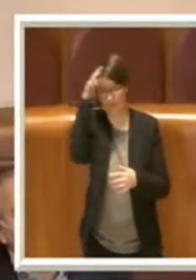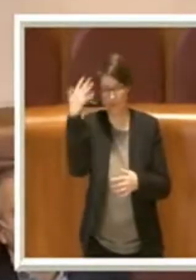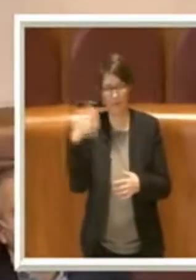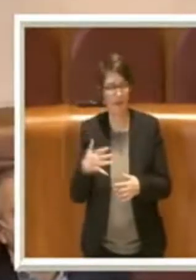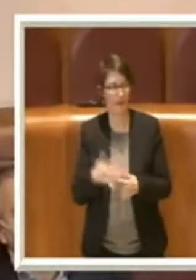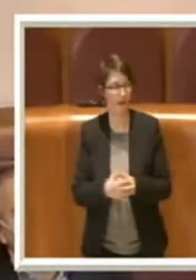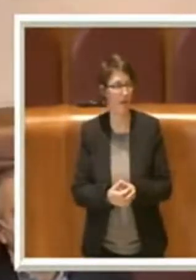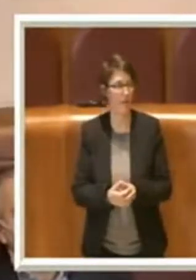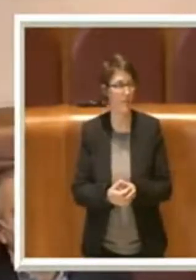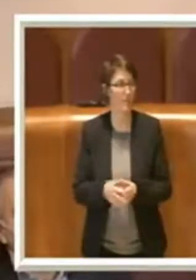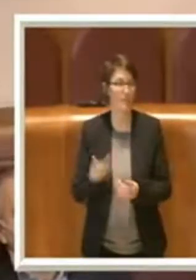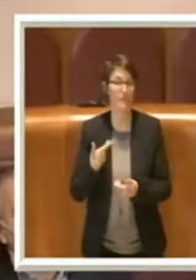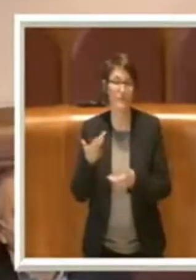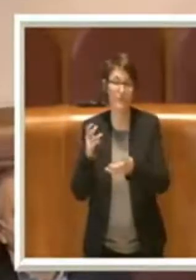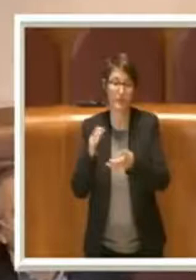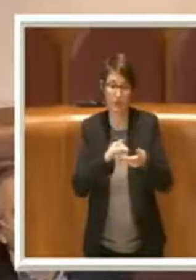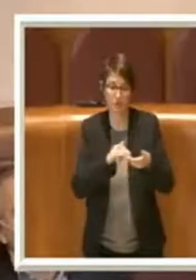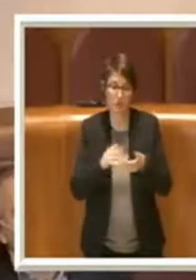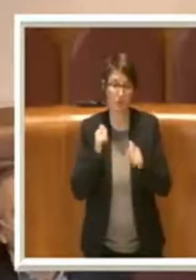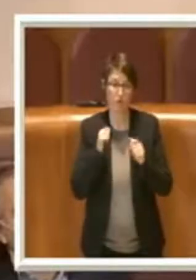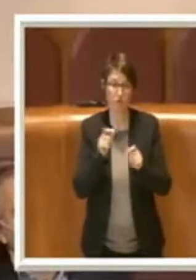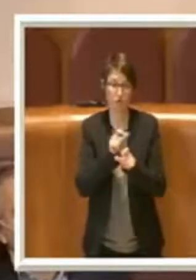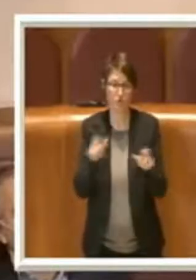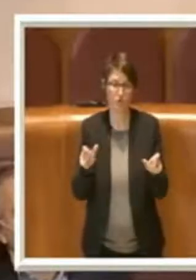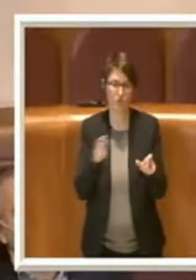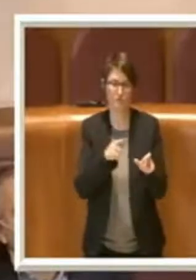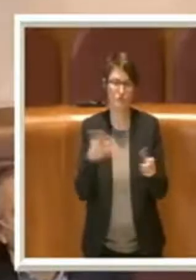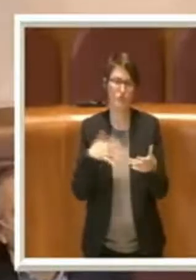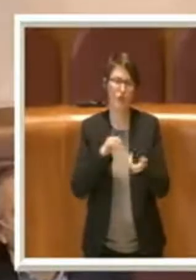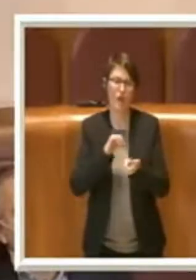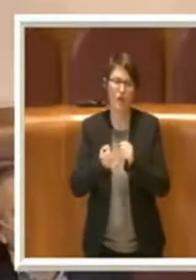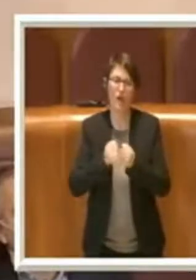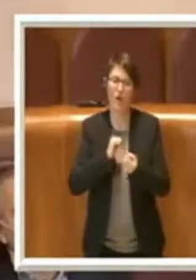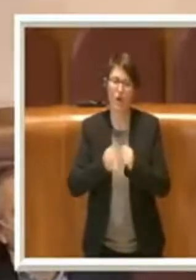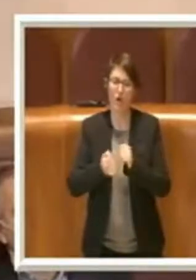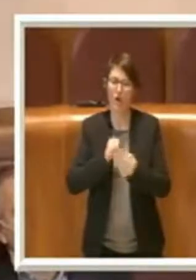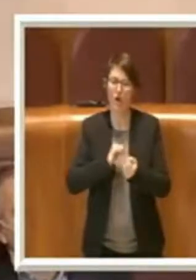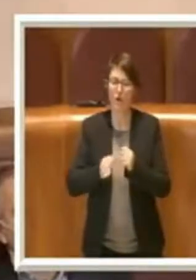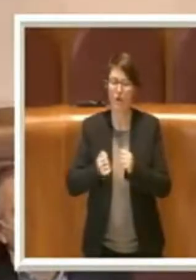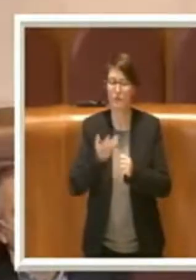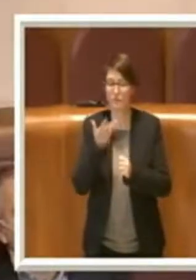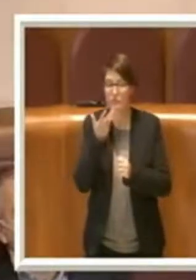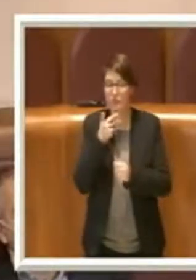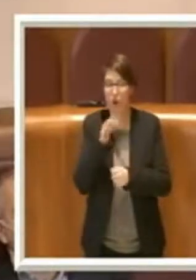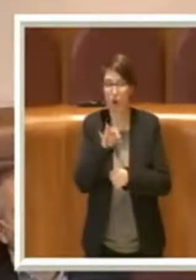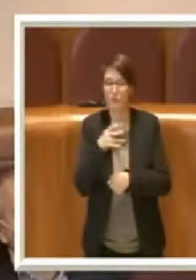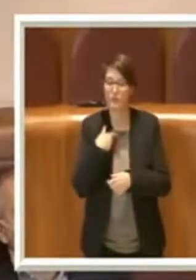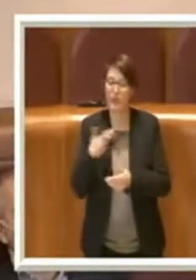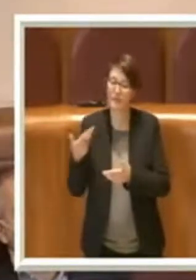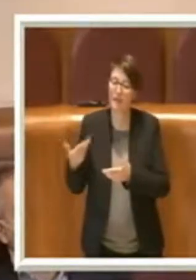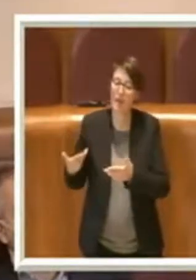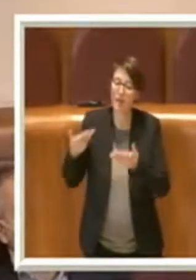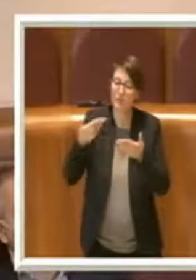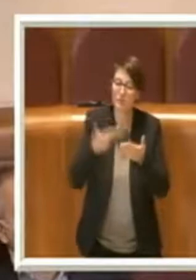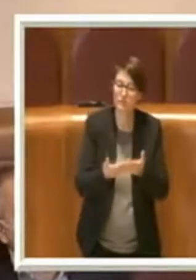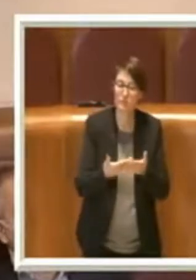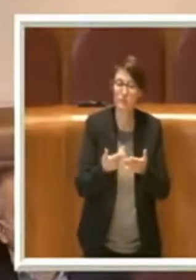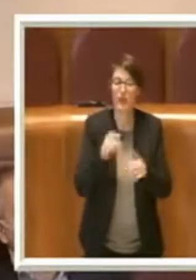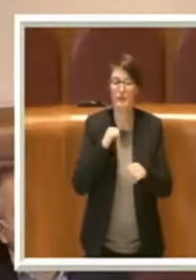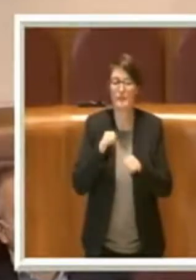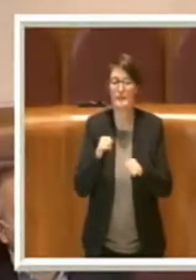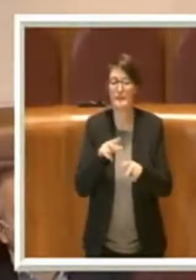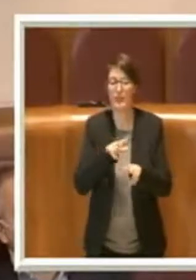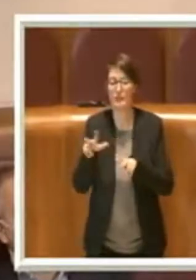hanno lottato per presentare all'istituzione, all'amministrazione capitolina questo strumento, è